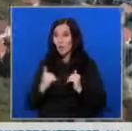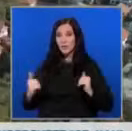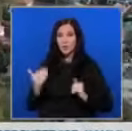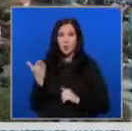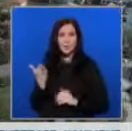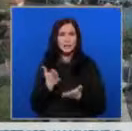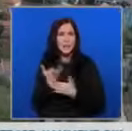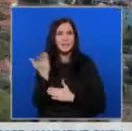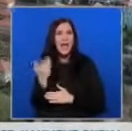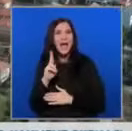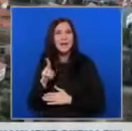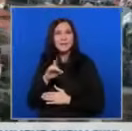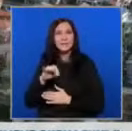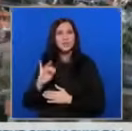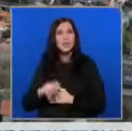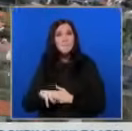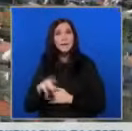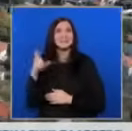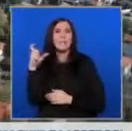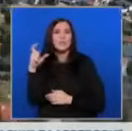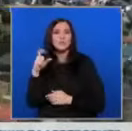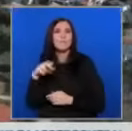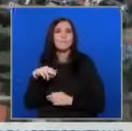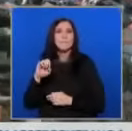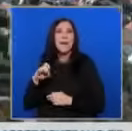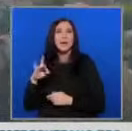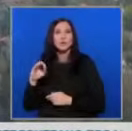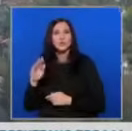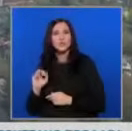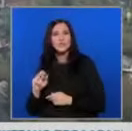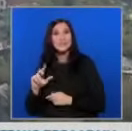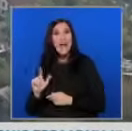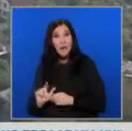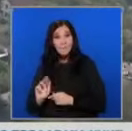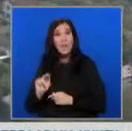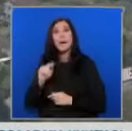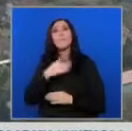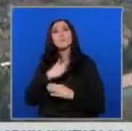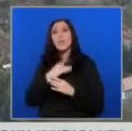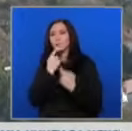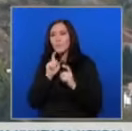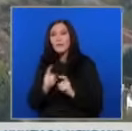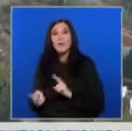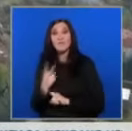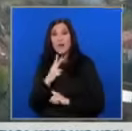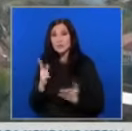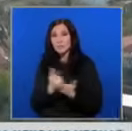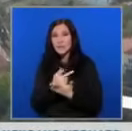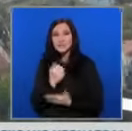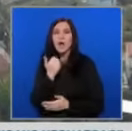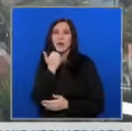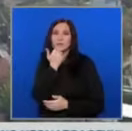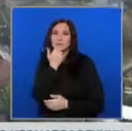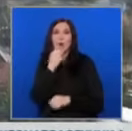нея. Сред тях Кричим, Стамбулийски и Перущица. Последният референдум е от 2012 година в село Ягодово, където